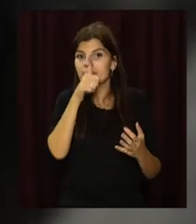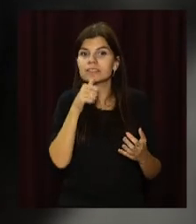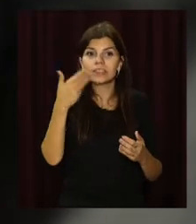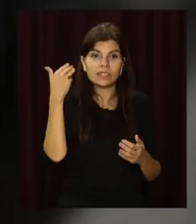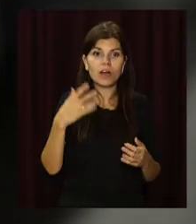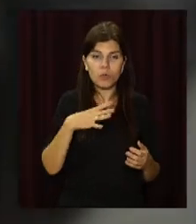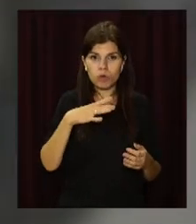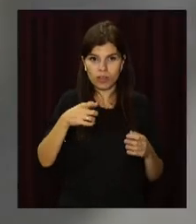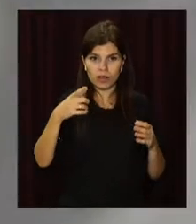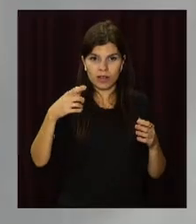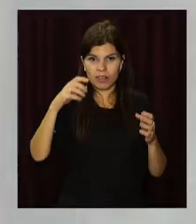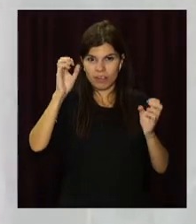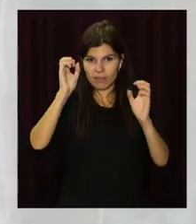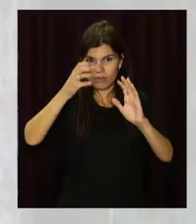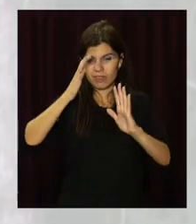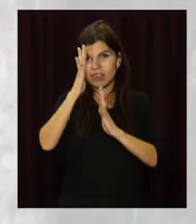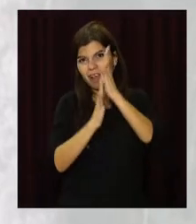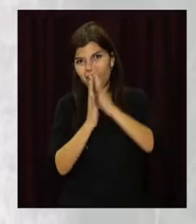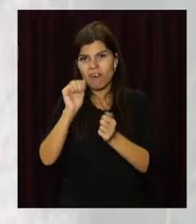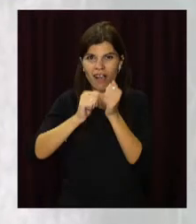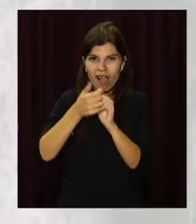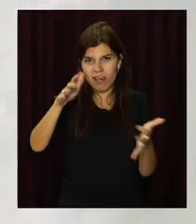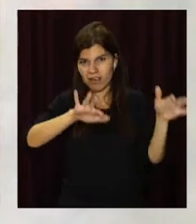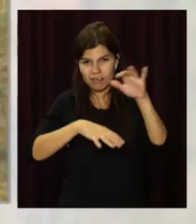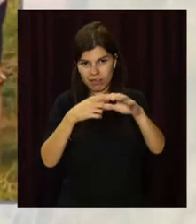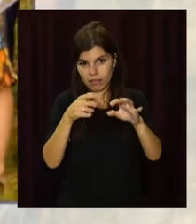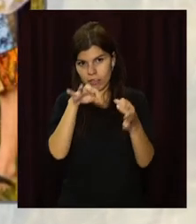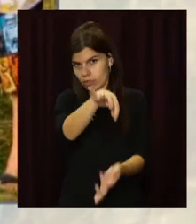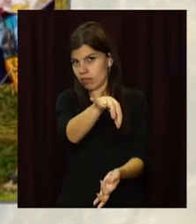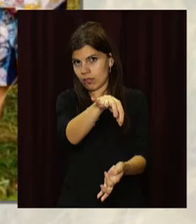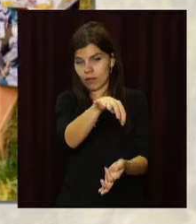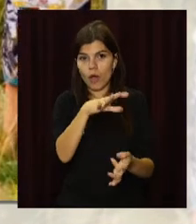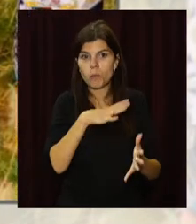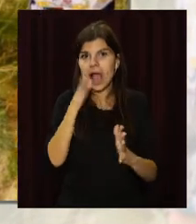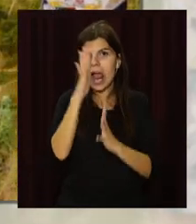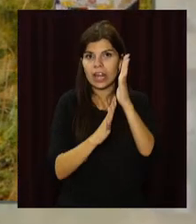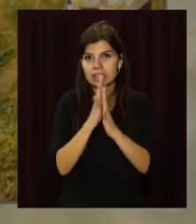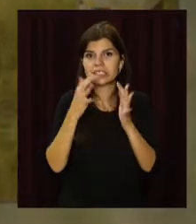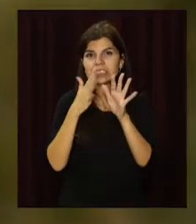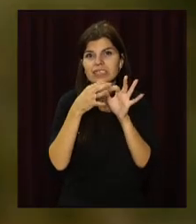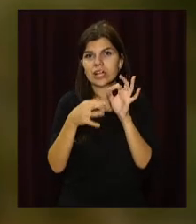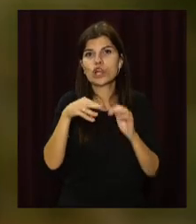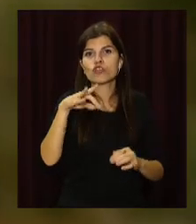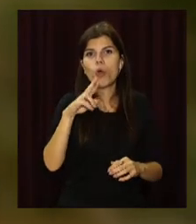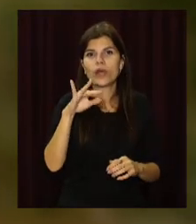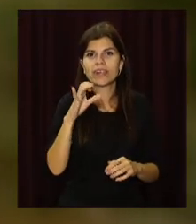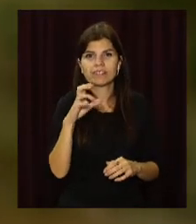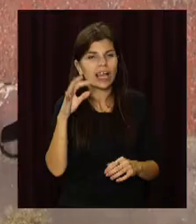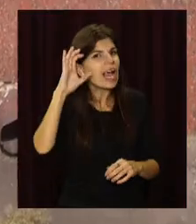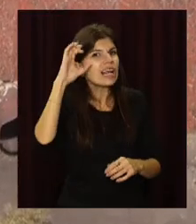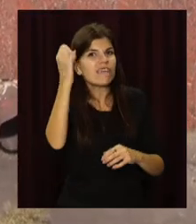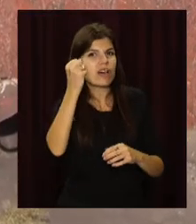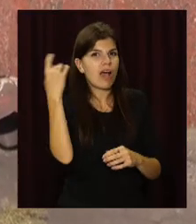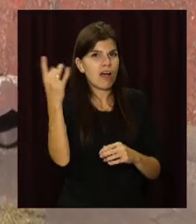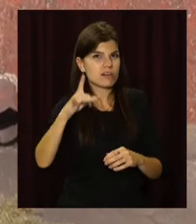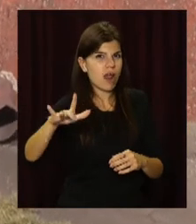завалена гілками та поросла травою, кам'яна статуя поодиноко сумувала в лісосмузі селища Токівське, що в Криворізькому районі.